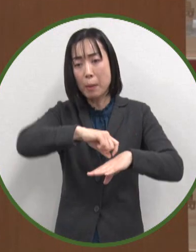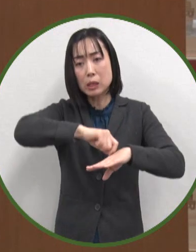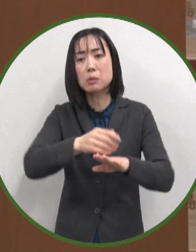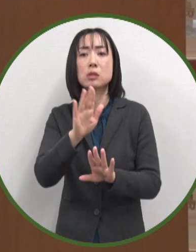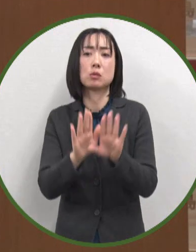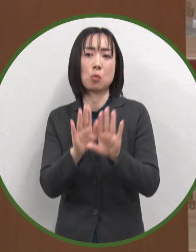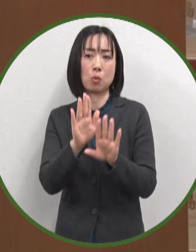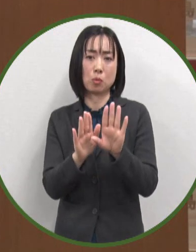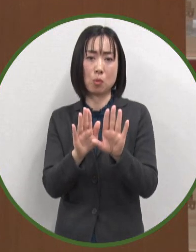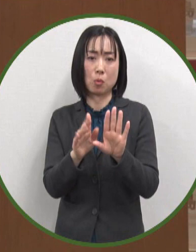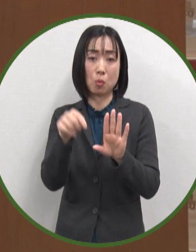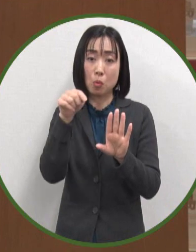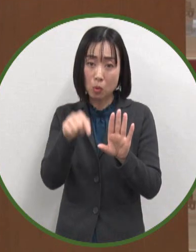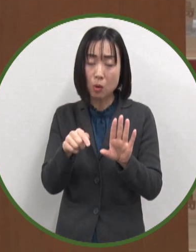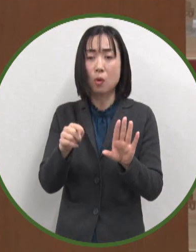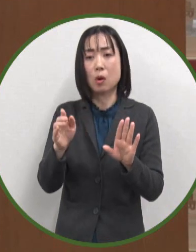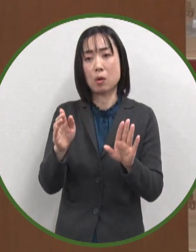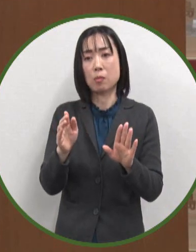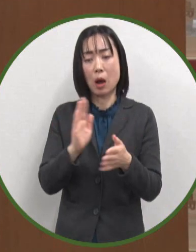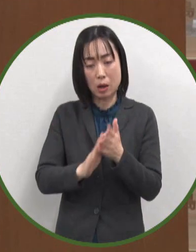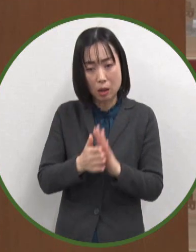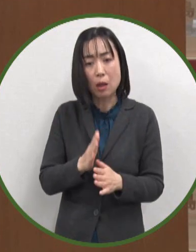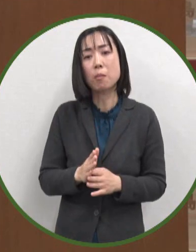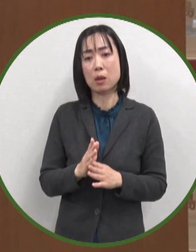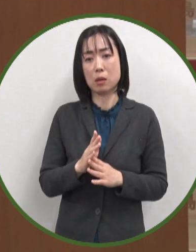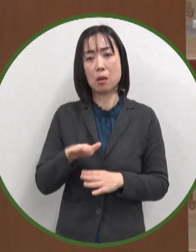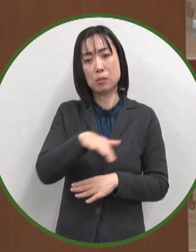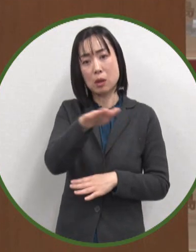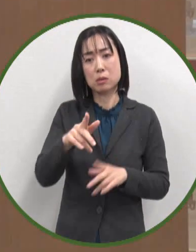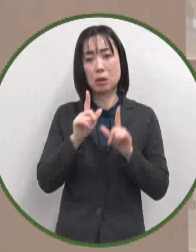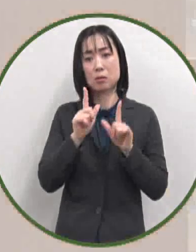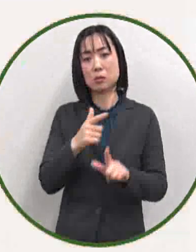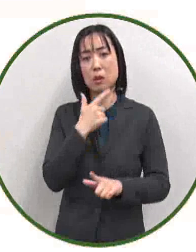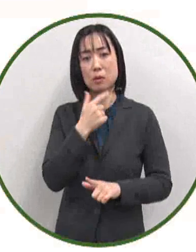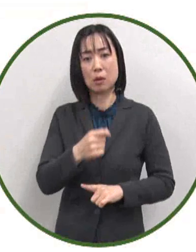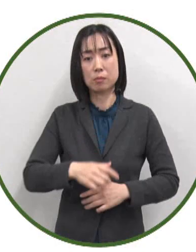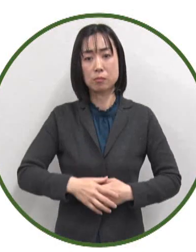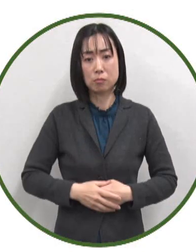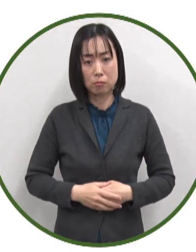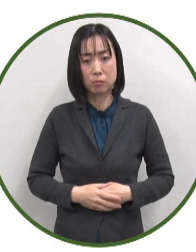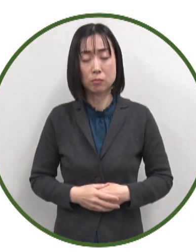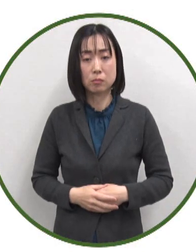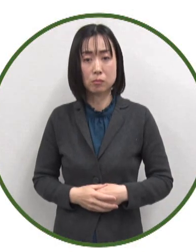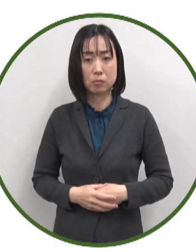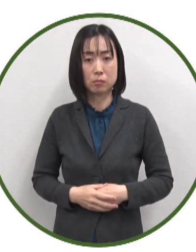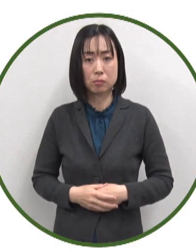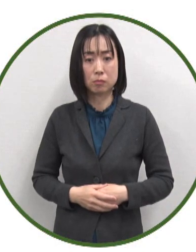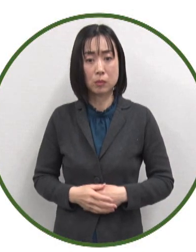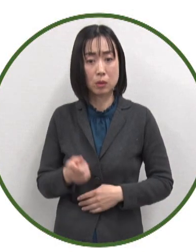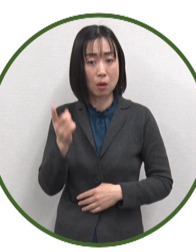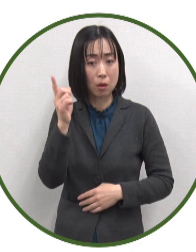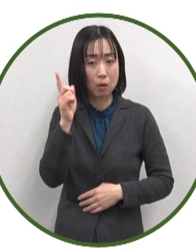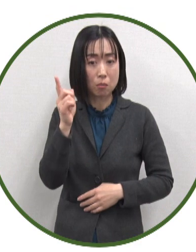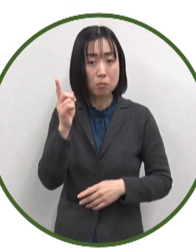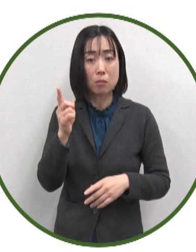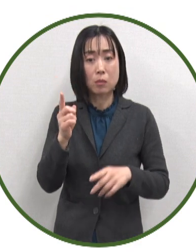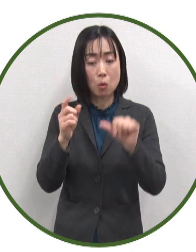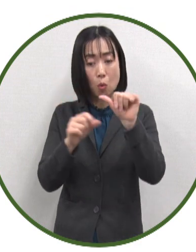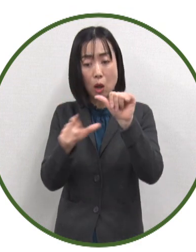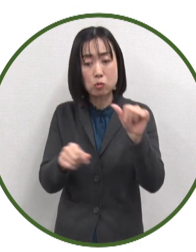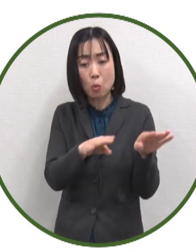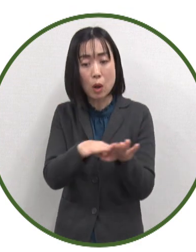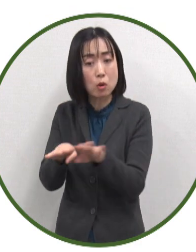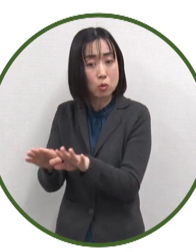るということを改めてお伝えをしておきたいと思います。明日からゴールデンウィーク始まります